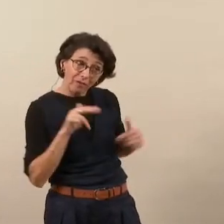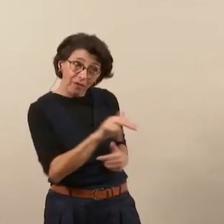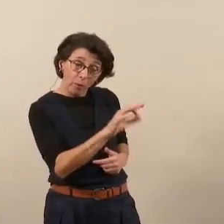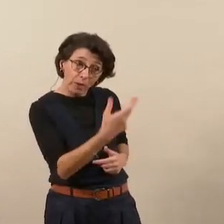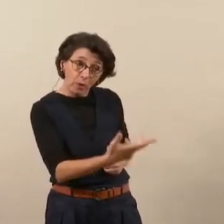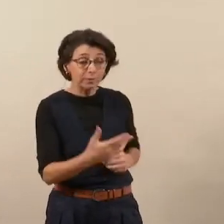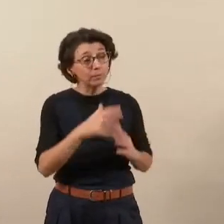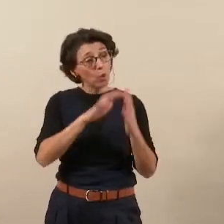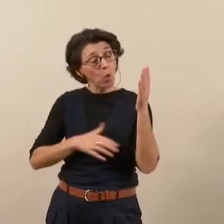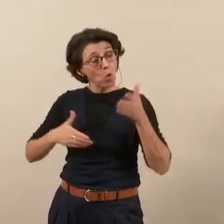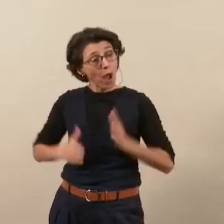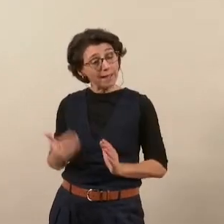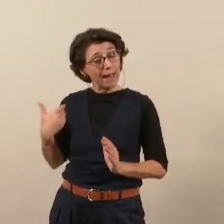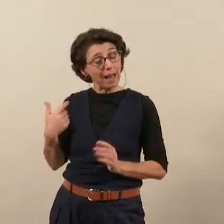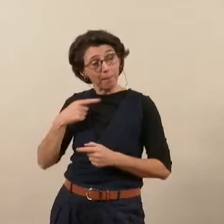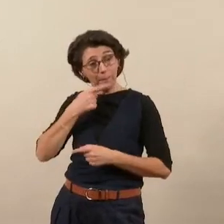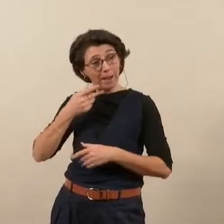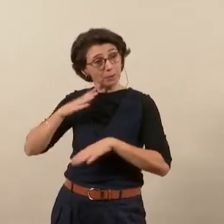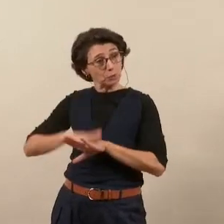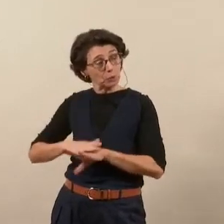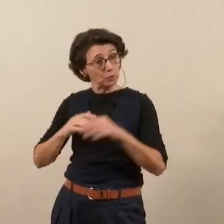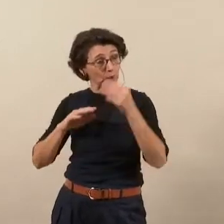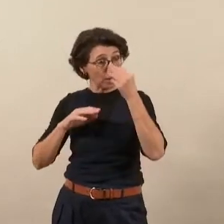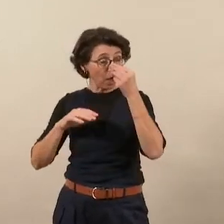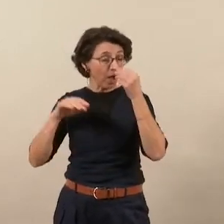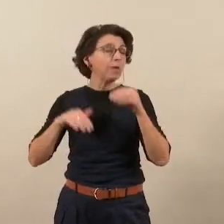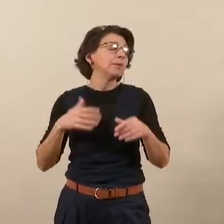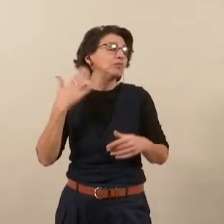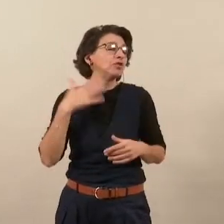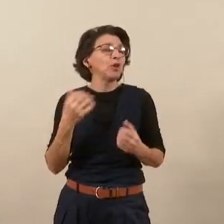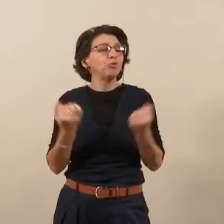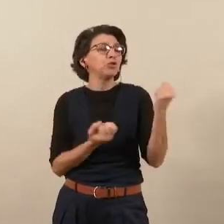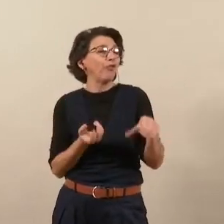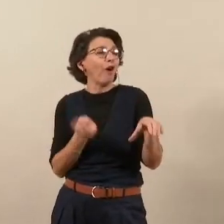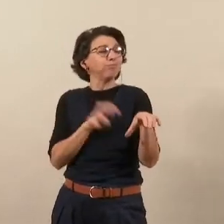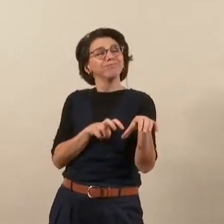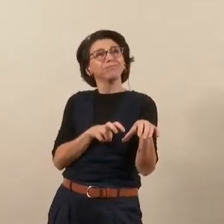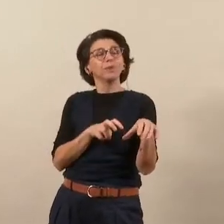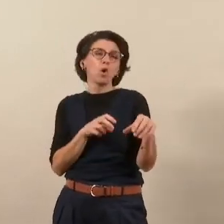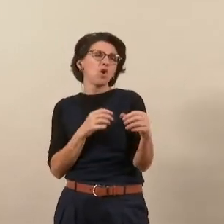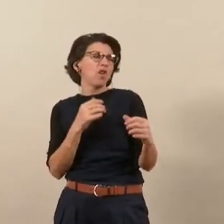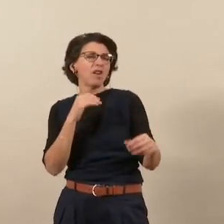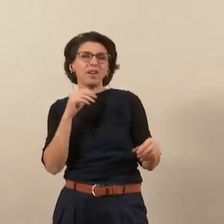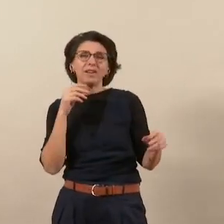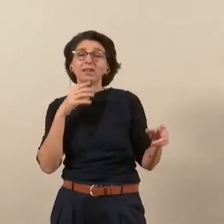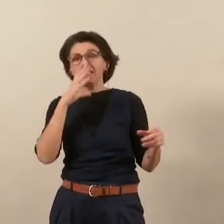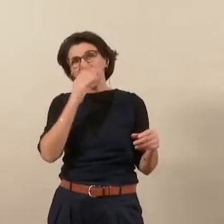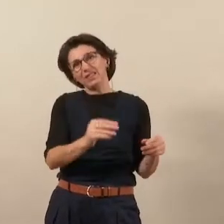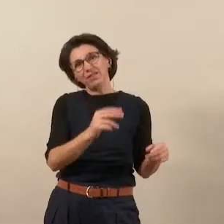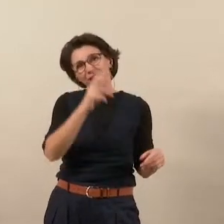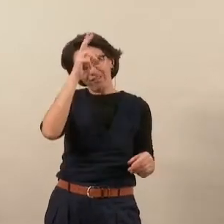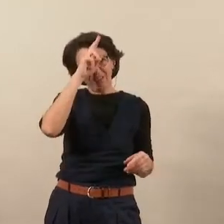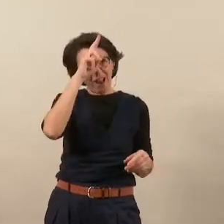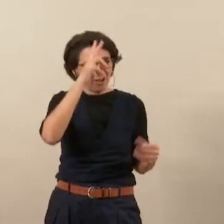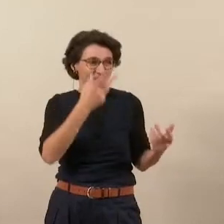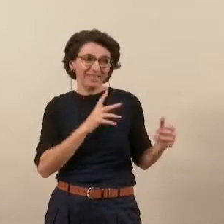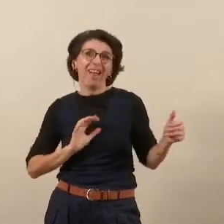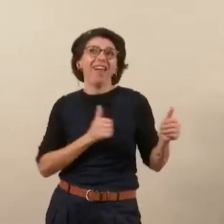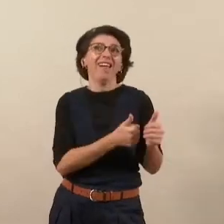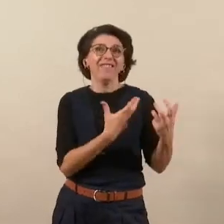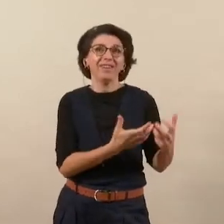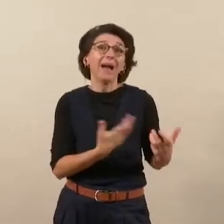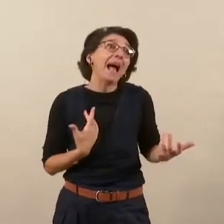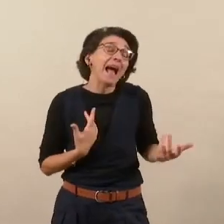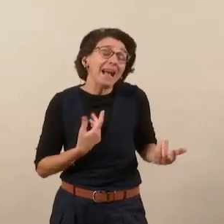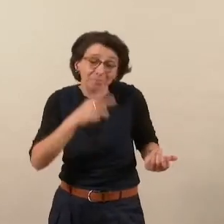savons désormais que malgré l'utilisation régulière d'un chauffeur pour rattraper un train à Valence TGV, et oui, je suis encore stupide, vous voyez, j'en remets